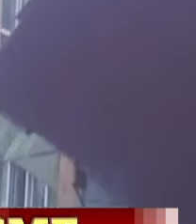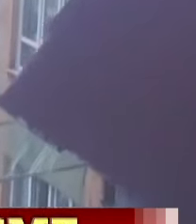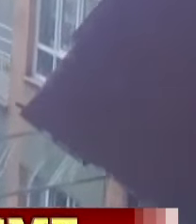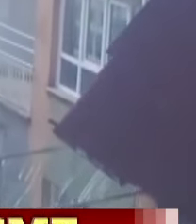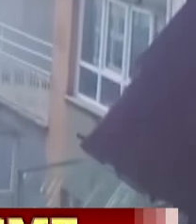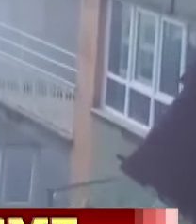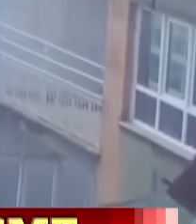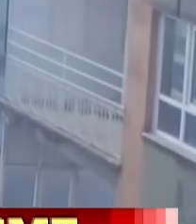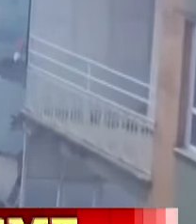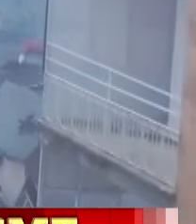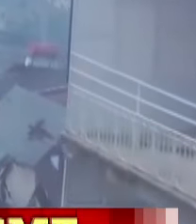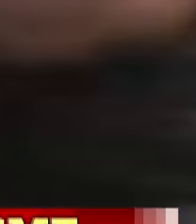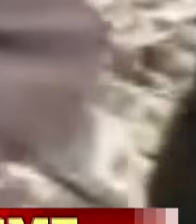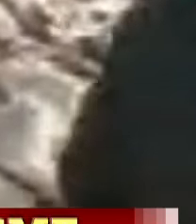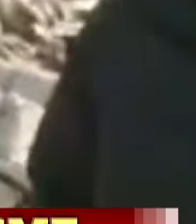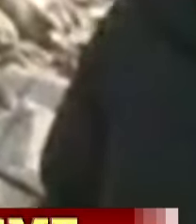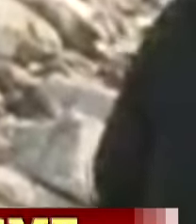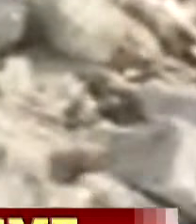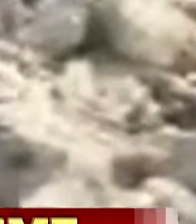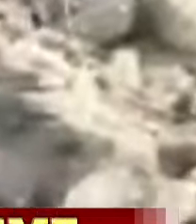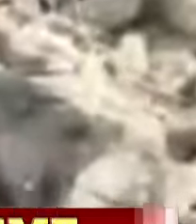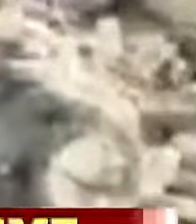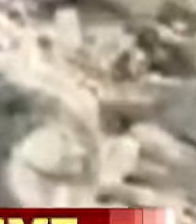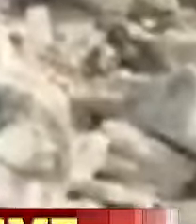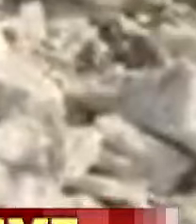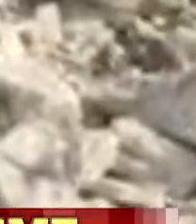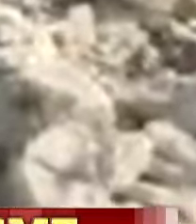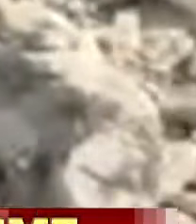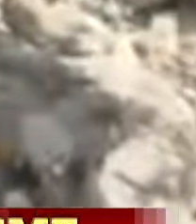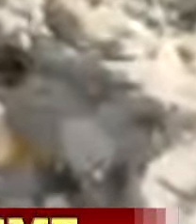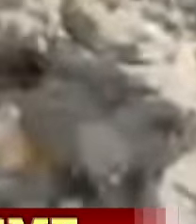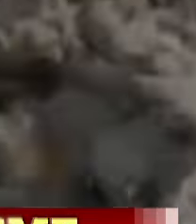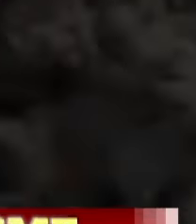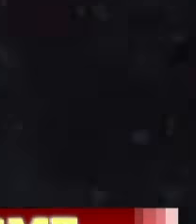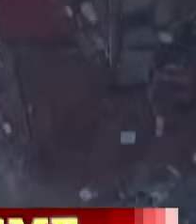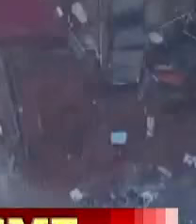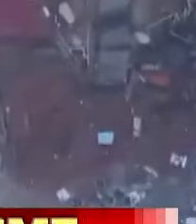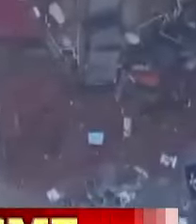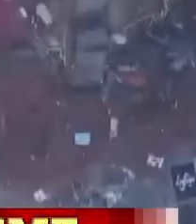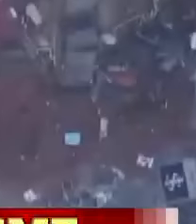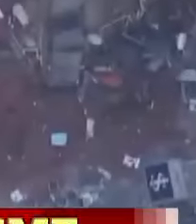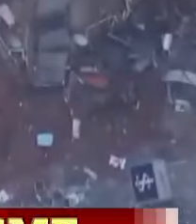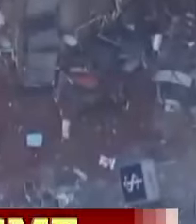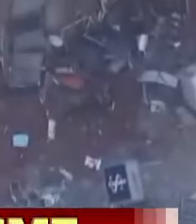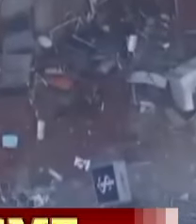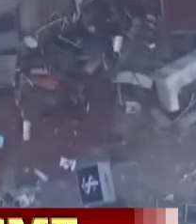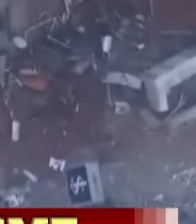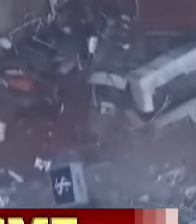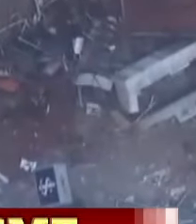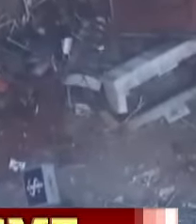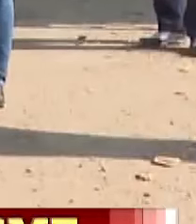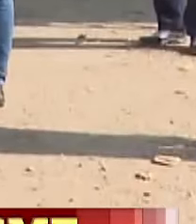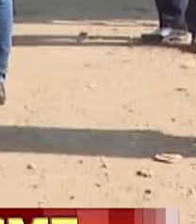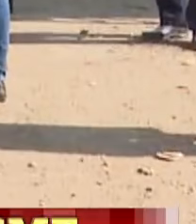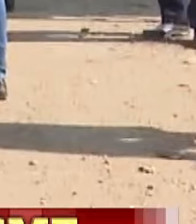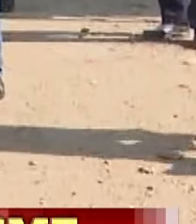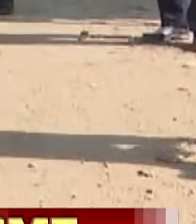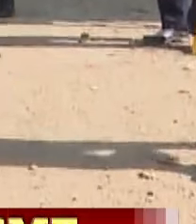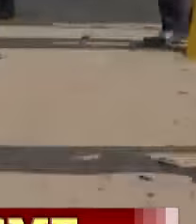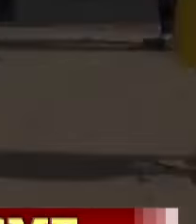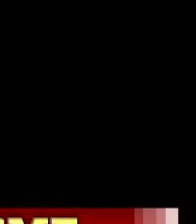ki. Bu manzarayı hiç görmemiştik, böyle bir manzara yaşamamıştık. İşten neredeyse yani